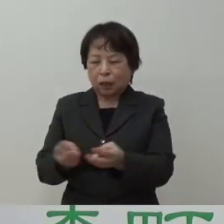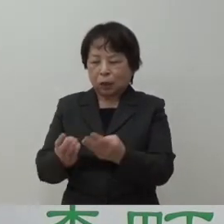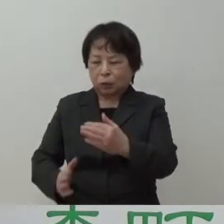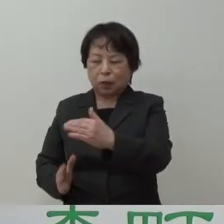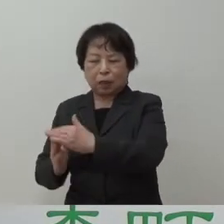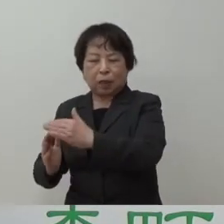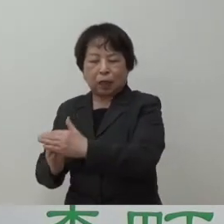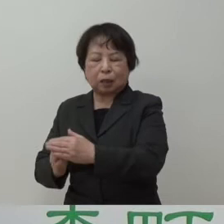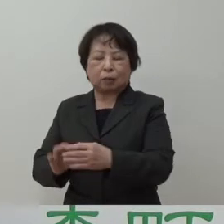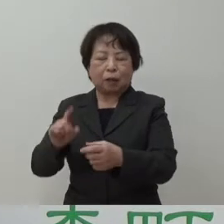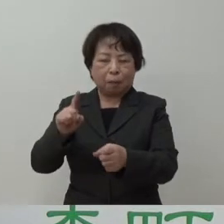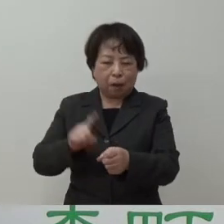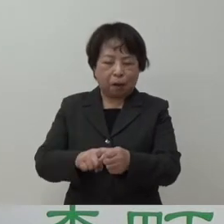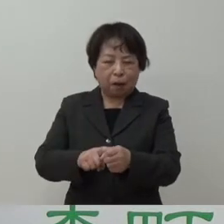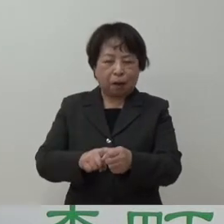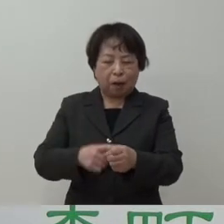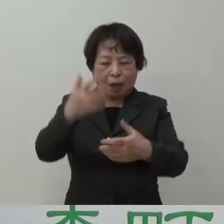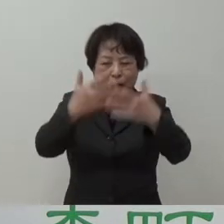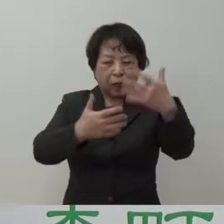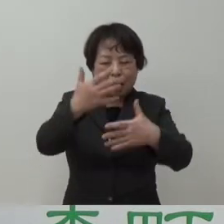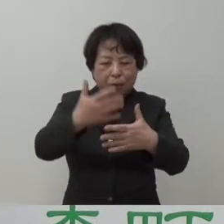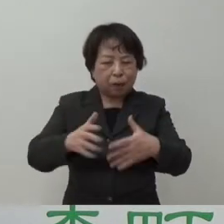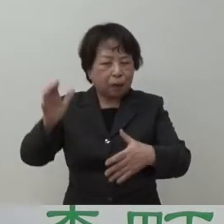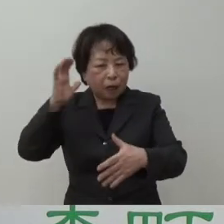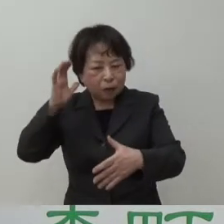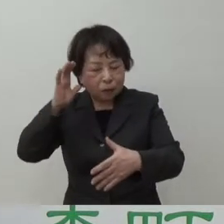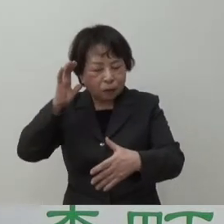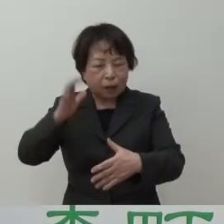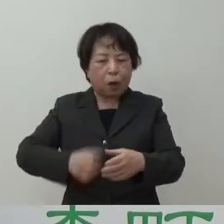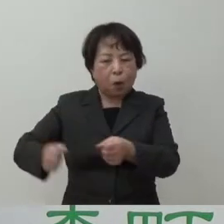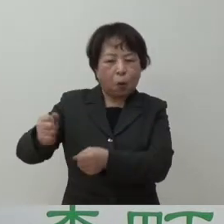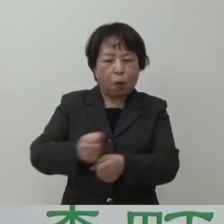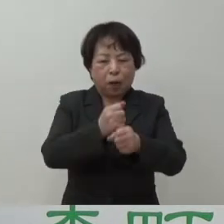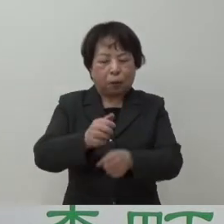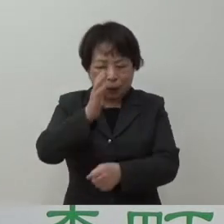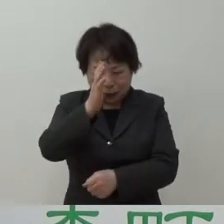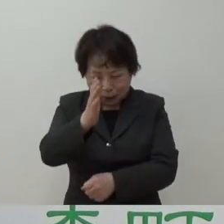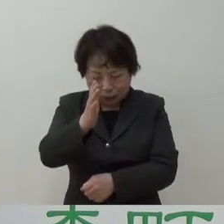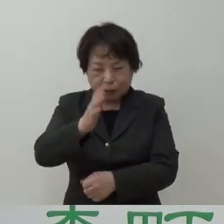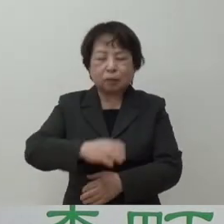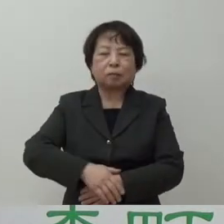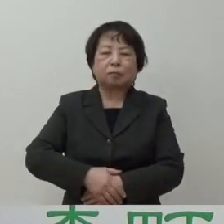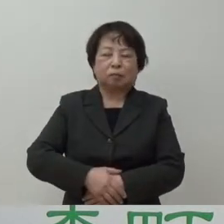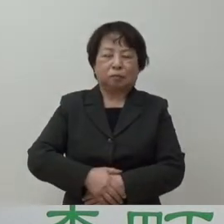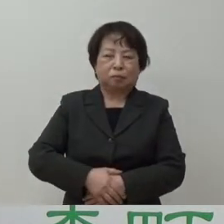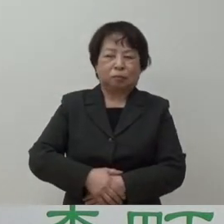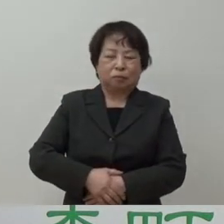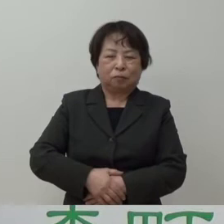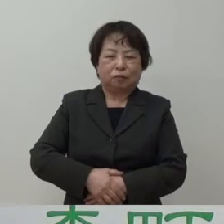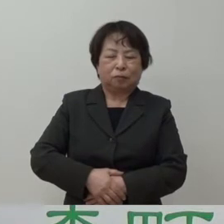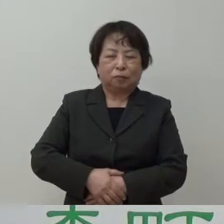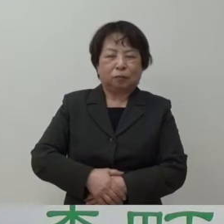、テレビ・ラジオでの応援をお願いします。